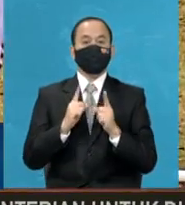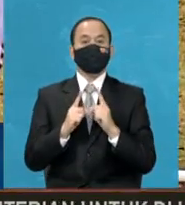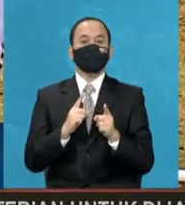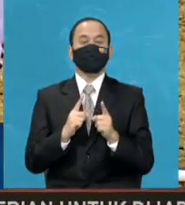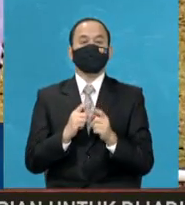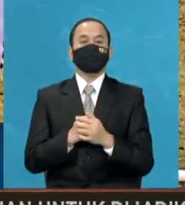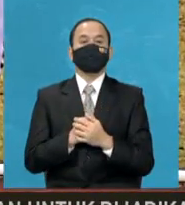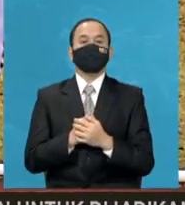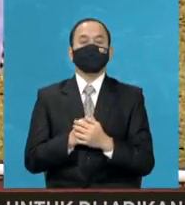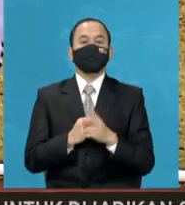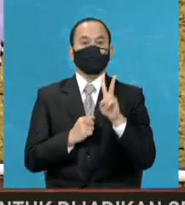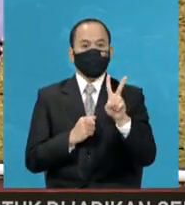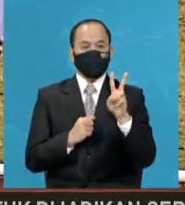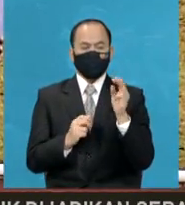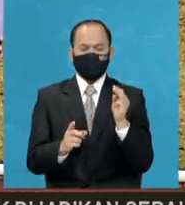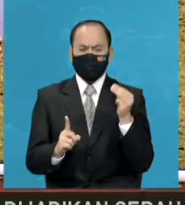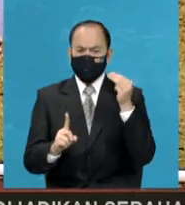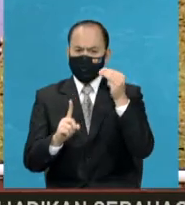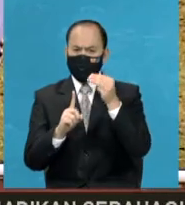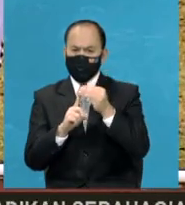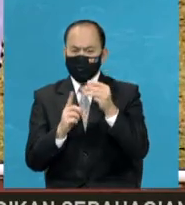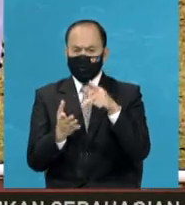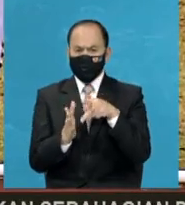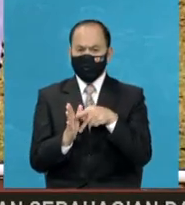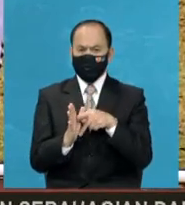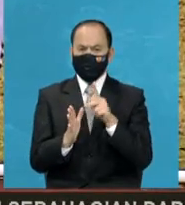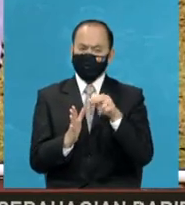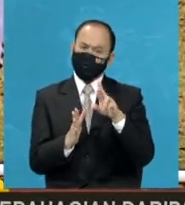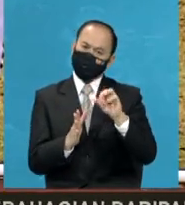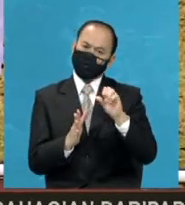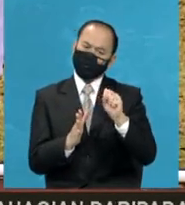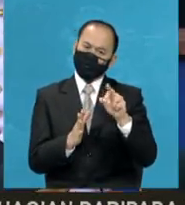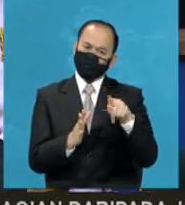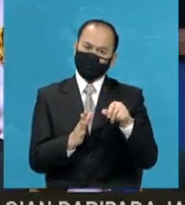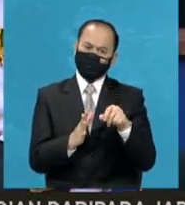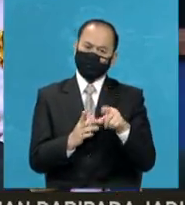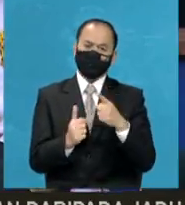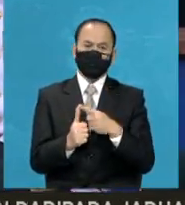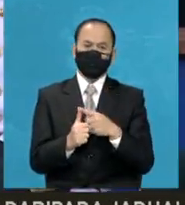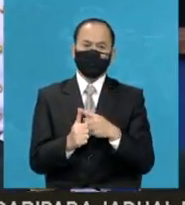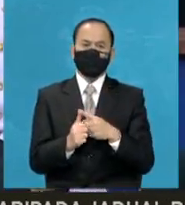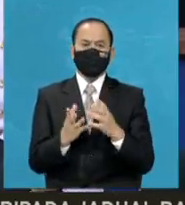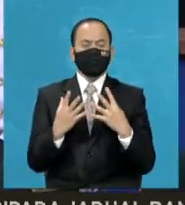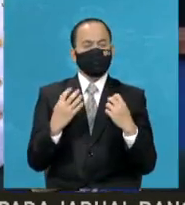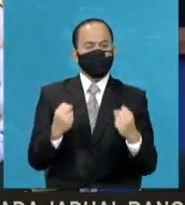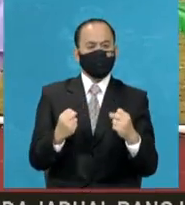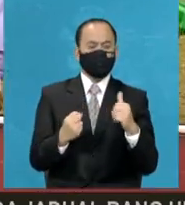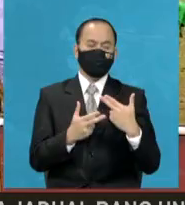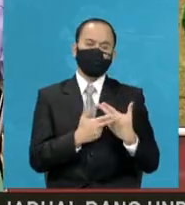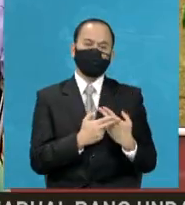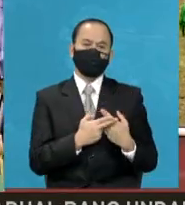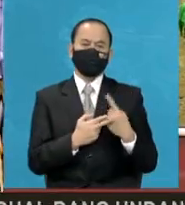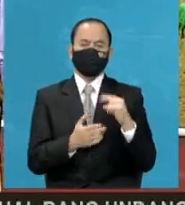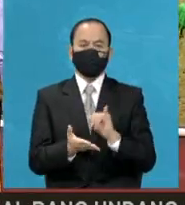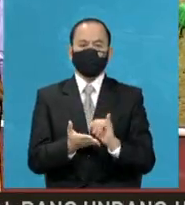menggariskan tentu amat halaman utama sebagai prinsip panduan yaitu untuk terus mengokohkan eddb sebagai